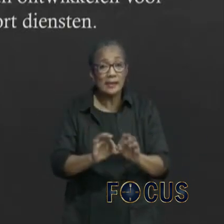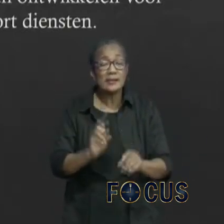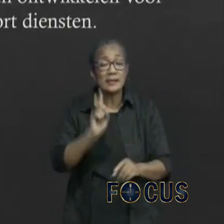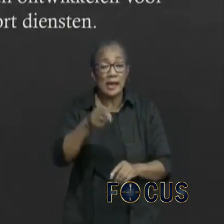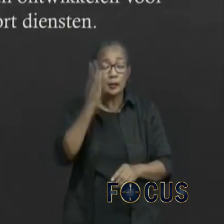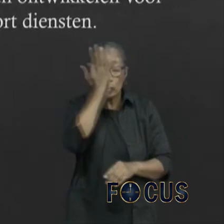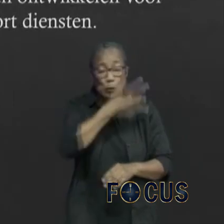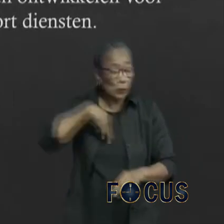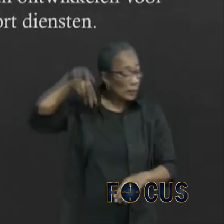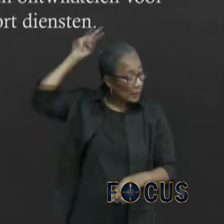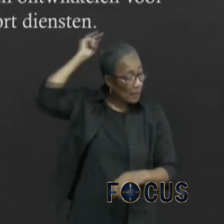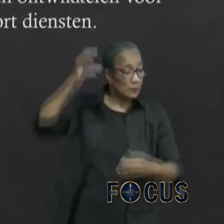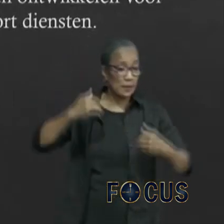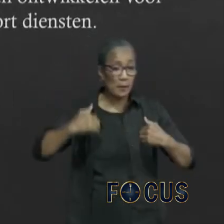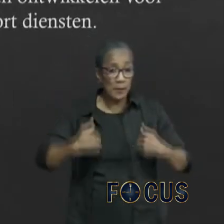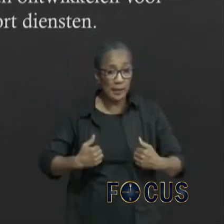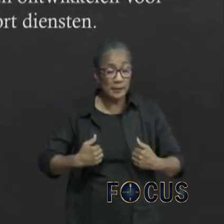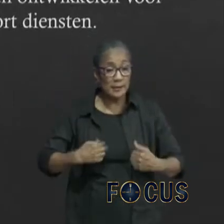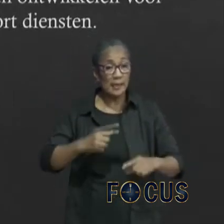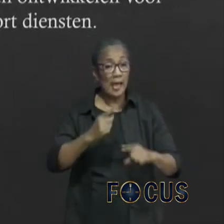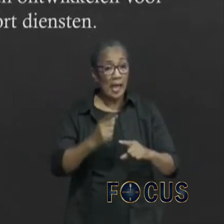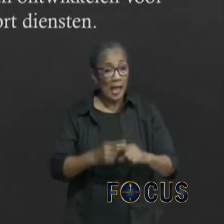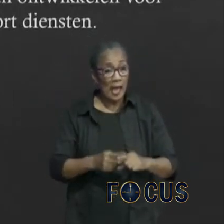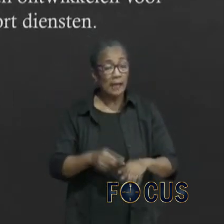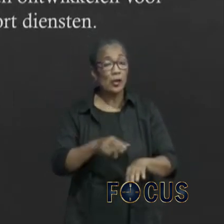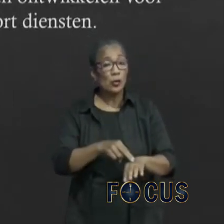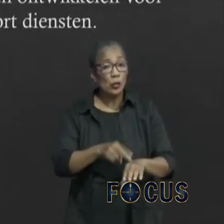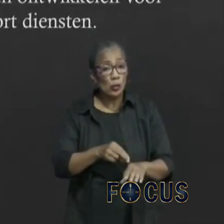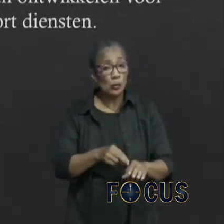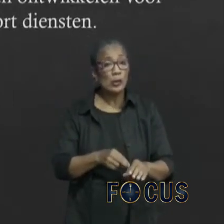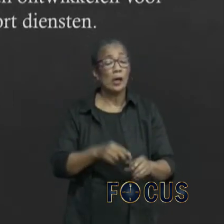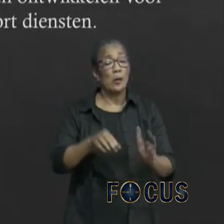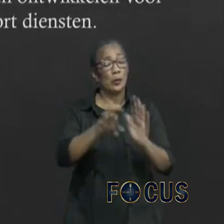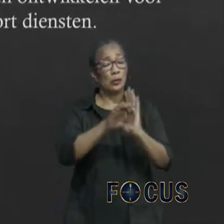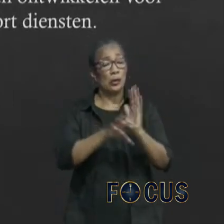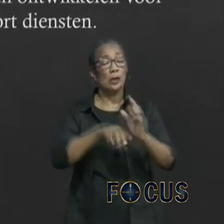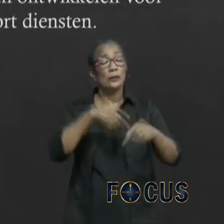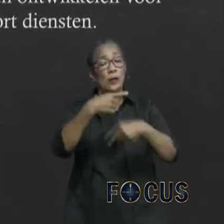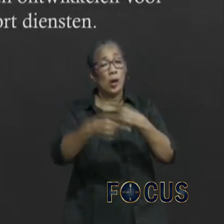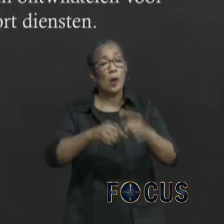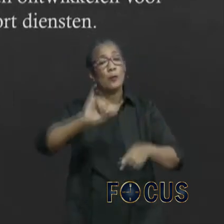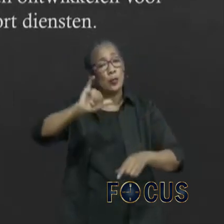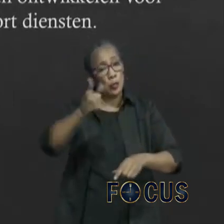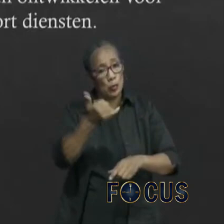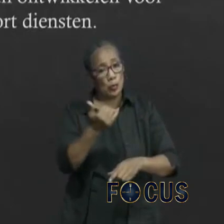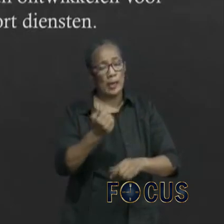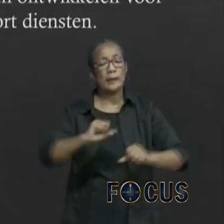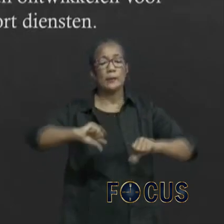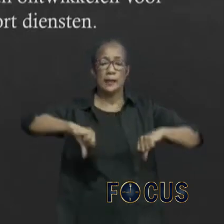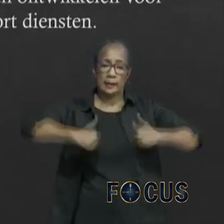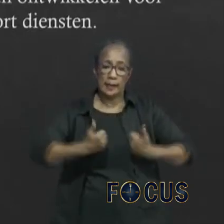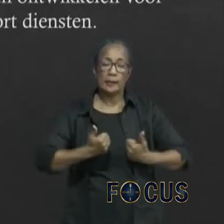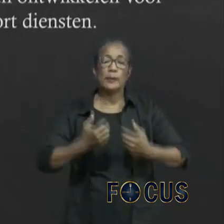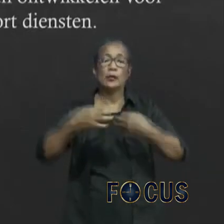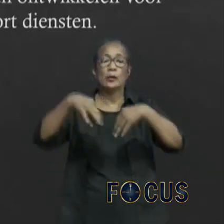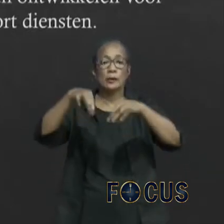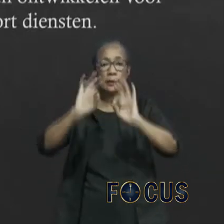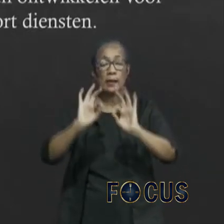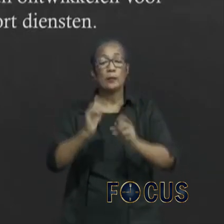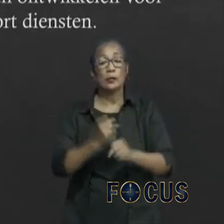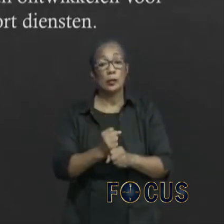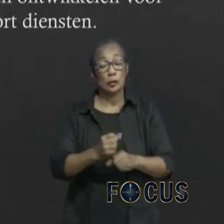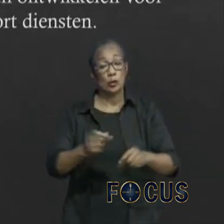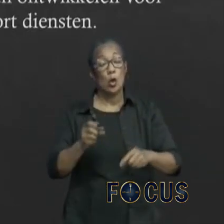Surinaamse gemeenschap toe de nodige protocollen te gaan ontwikkelen voor het kunnen hervatten van onze transportdiensten.